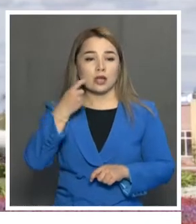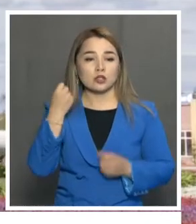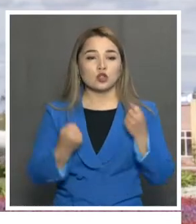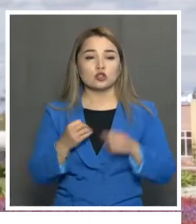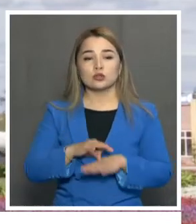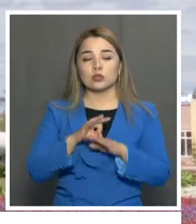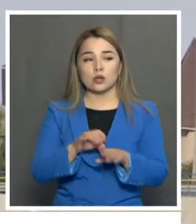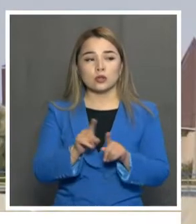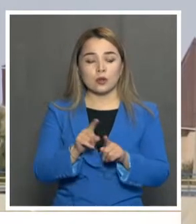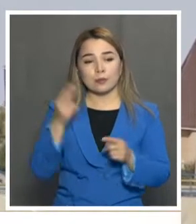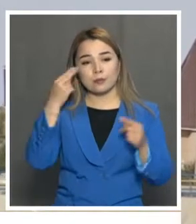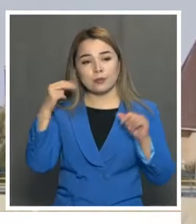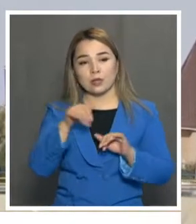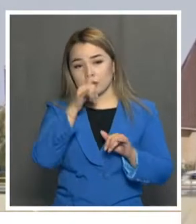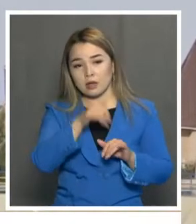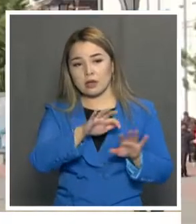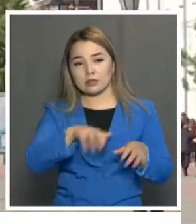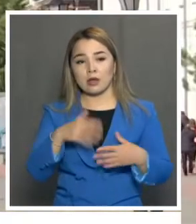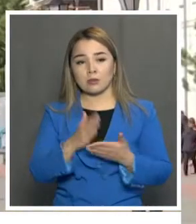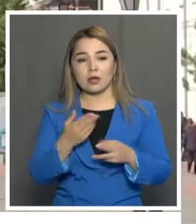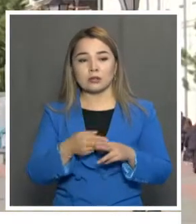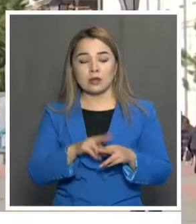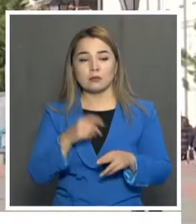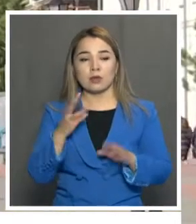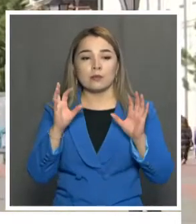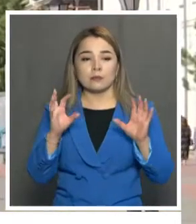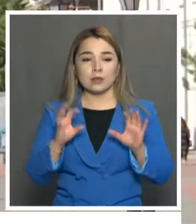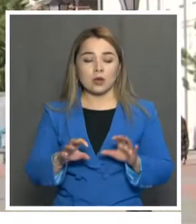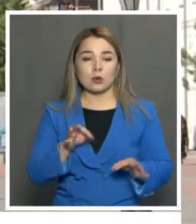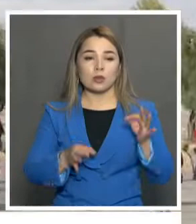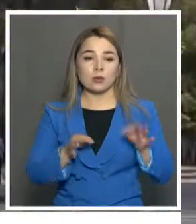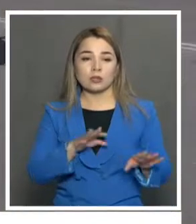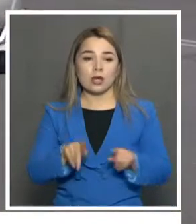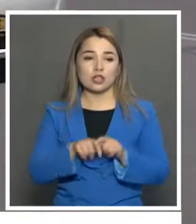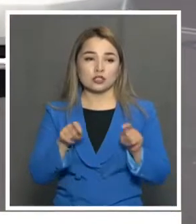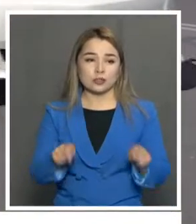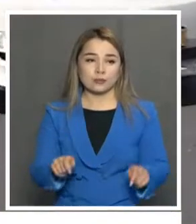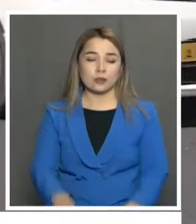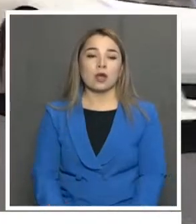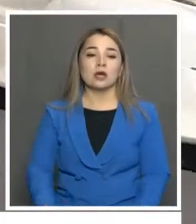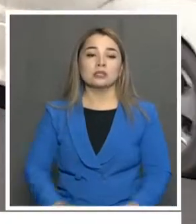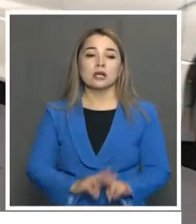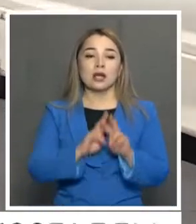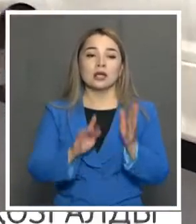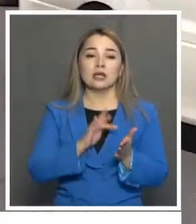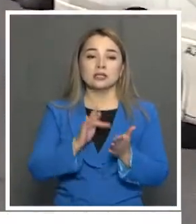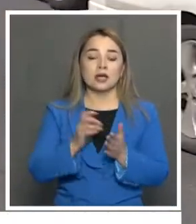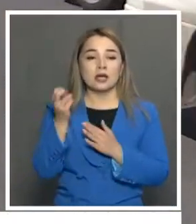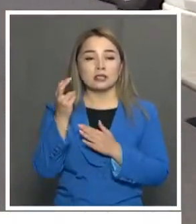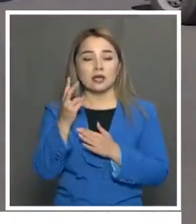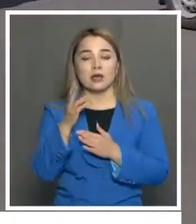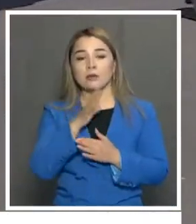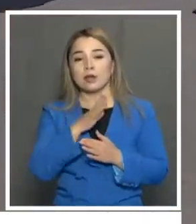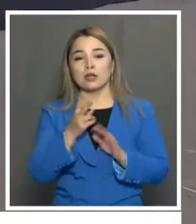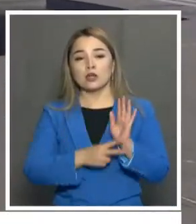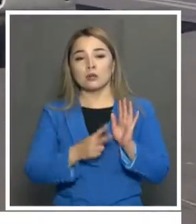үшін жүргізуші куәлігінен айырылыпты. Енді оның үстіне бірнеше бап бойынша іс қозғалды. Ал Елордада түске таман 73 жастағы әйел